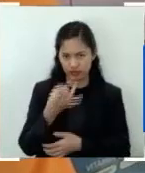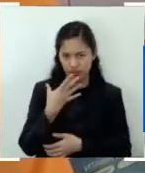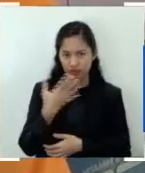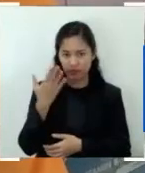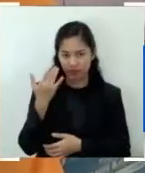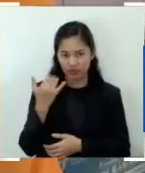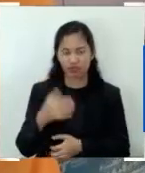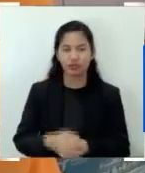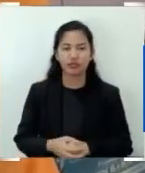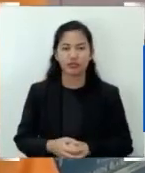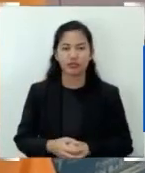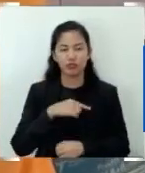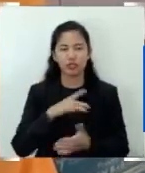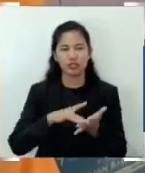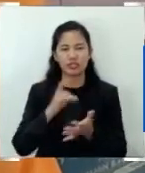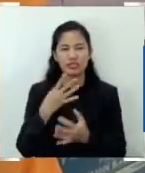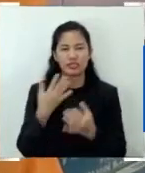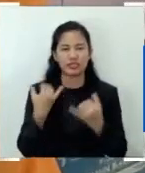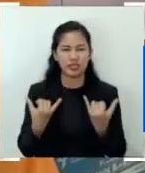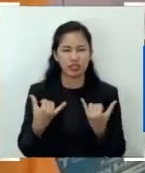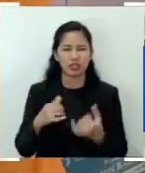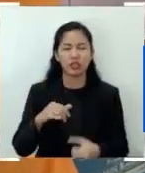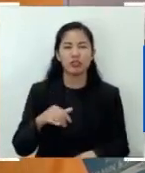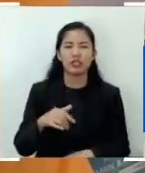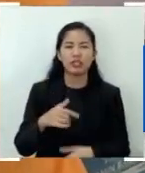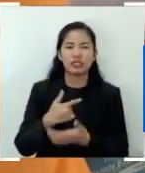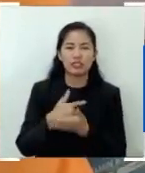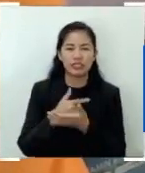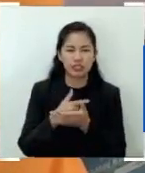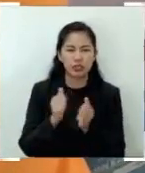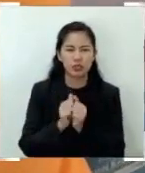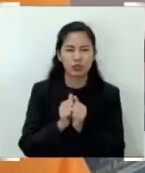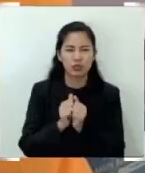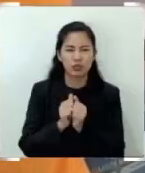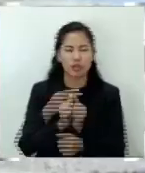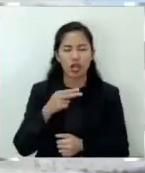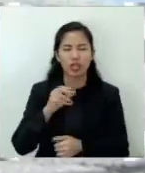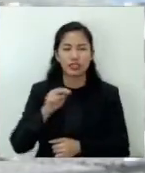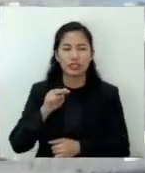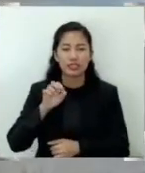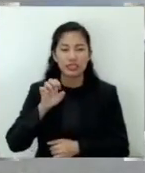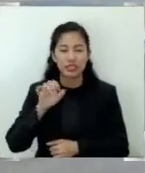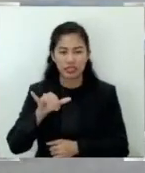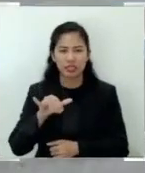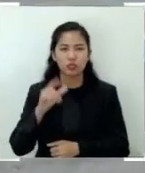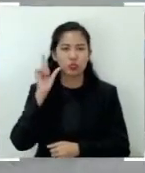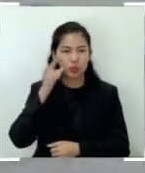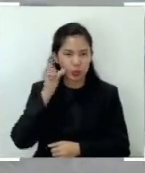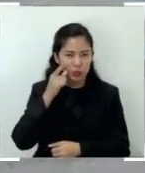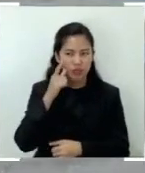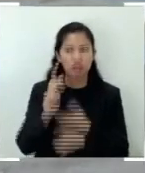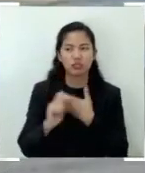iniinom namin ngayon, yung luya na may honey or lemon na may honey. pansamantala. Sa Sampaloc, Maynila,